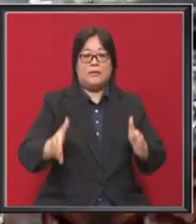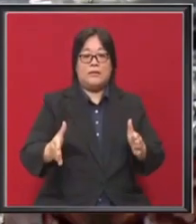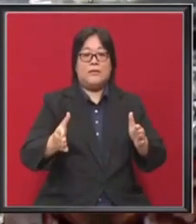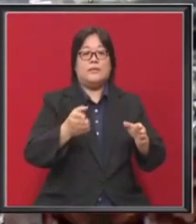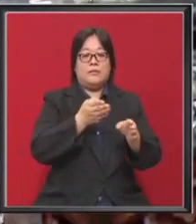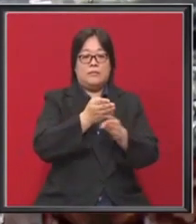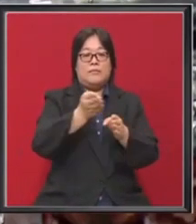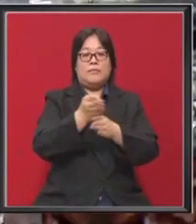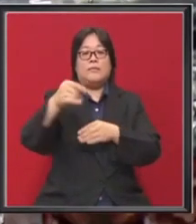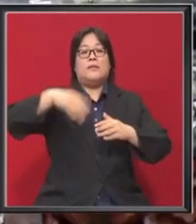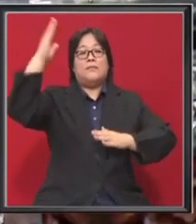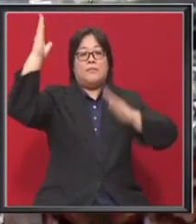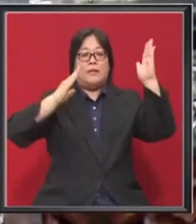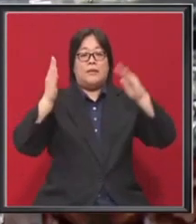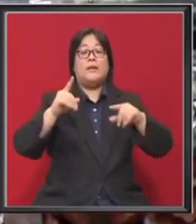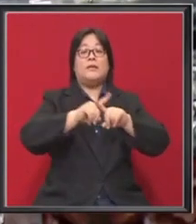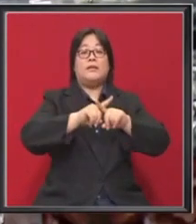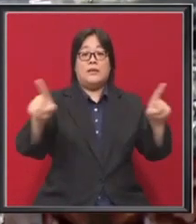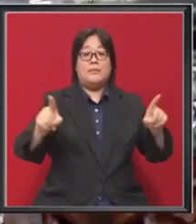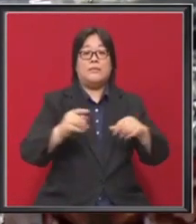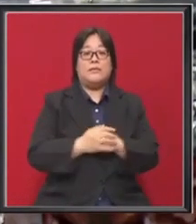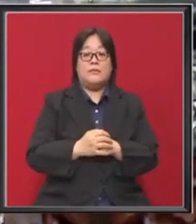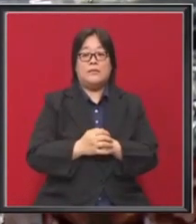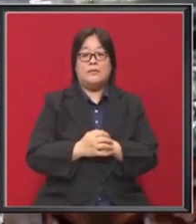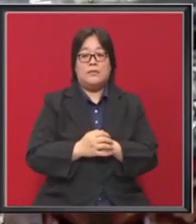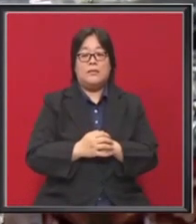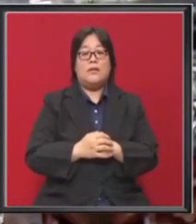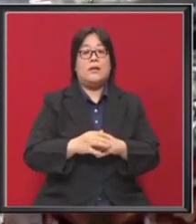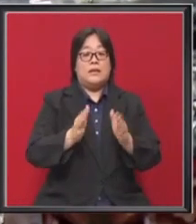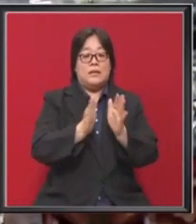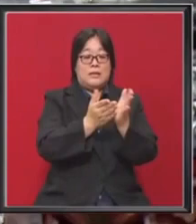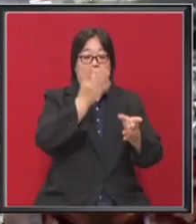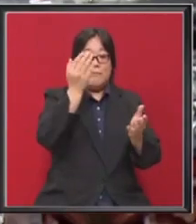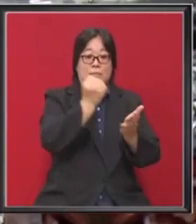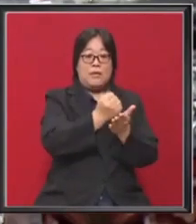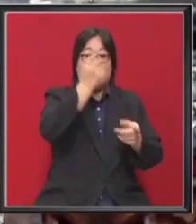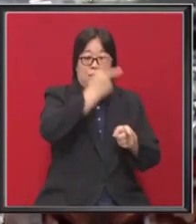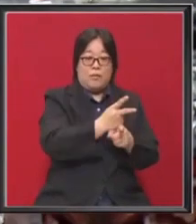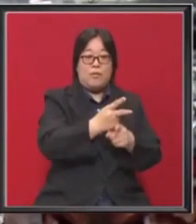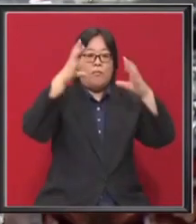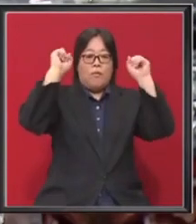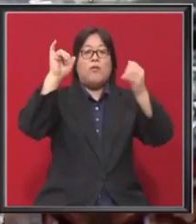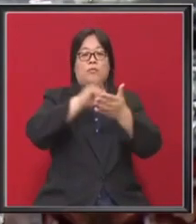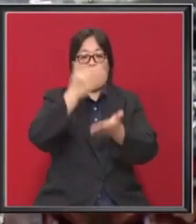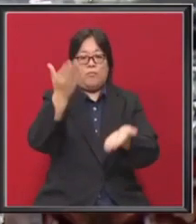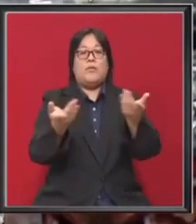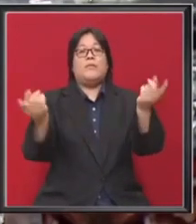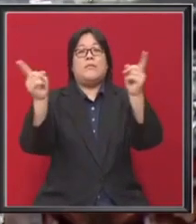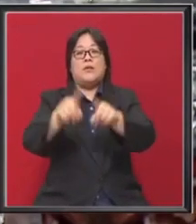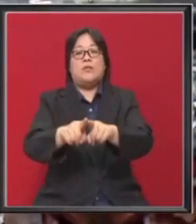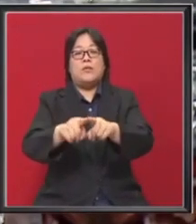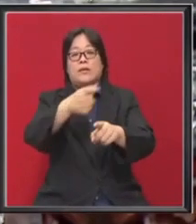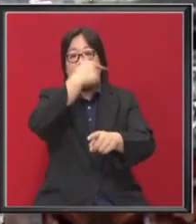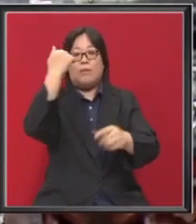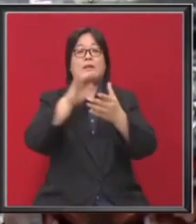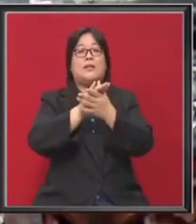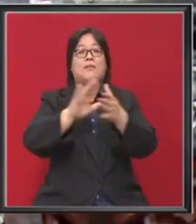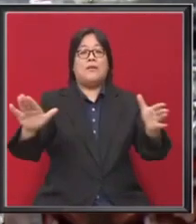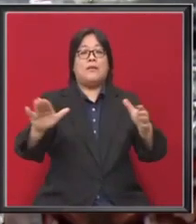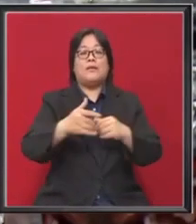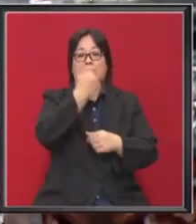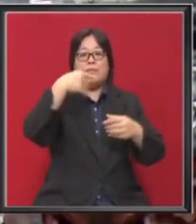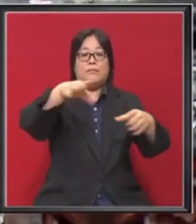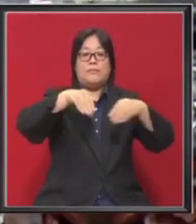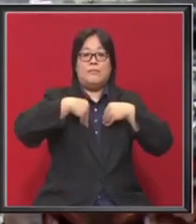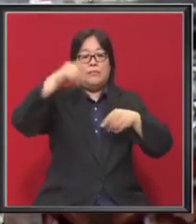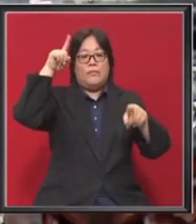setlist Mesir manusia walau bagaimanapun penyimpanan melandri password oleh majikan berkemungkinan berlaku atau rasa keselamatan setelah